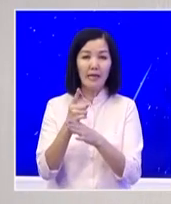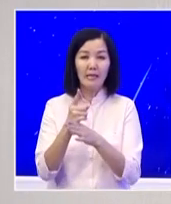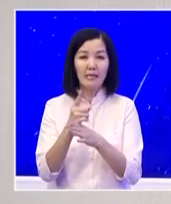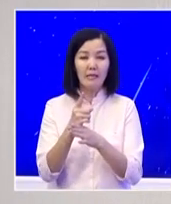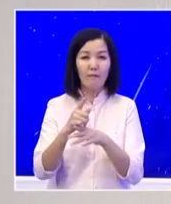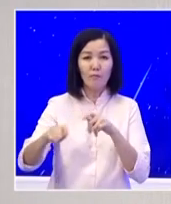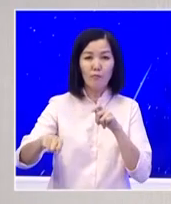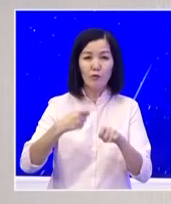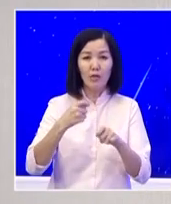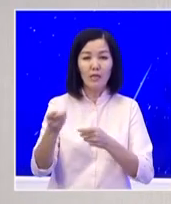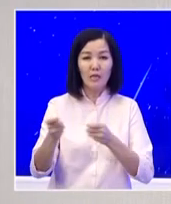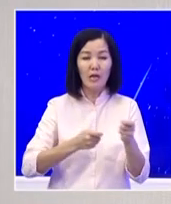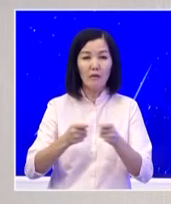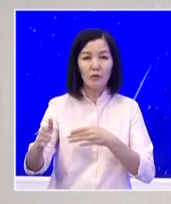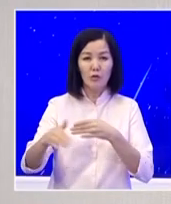әкімшілік жауапкершілікке